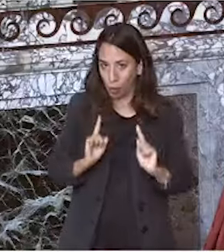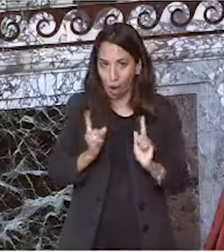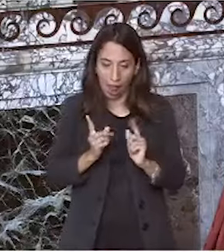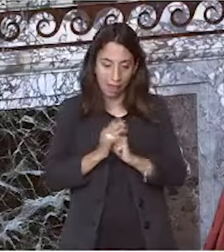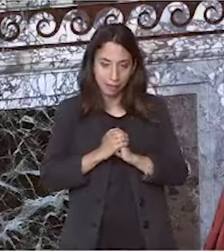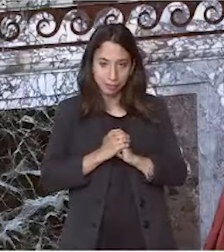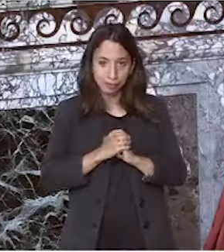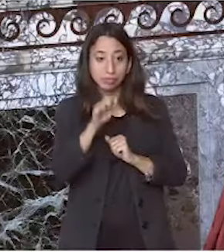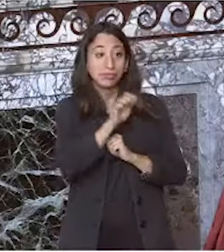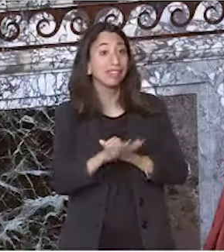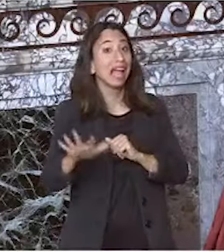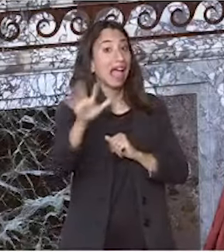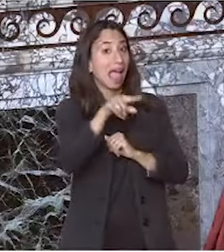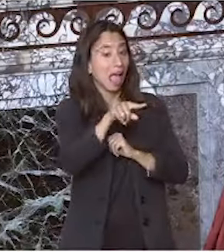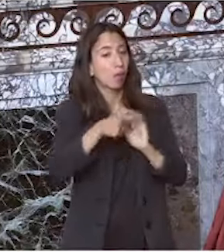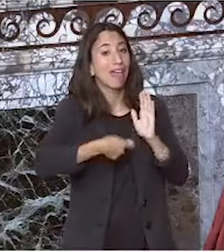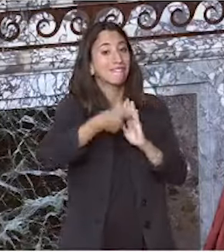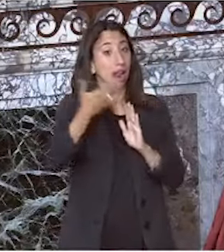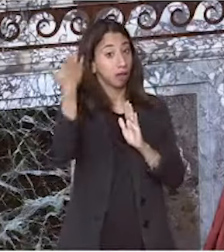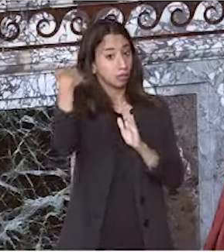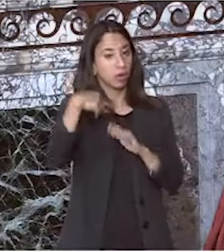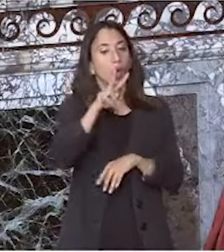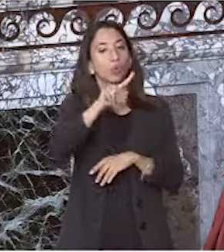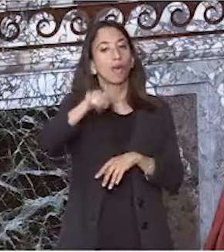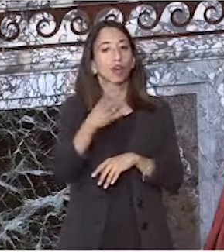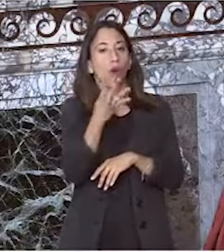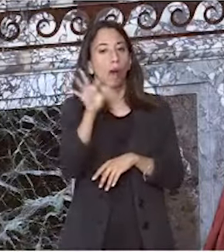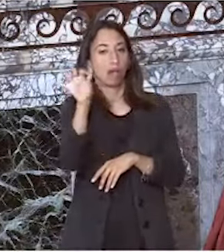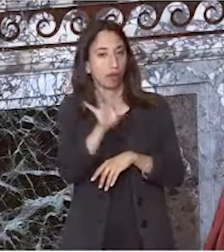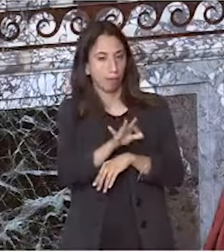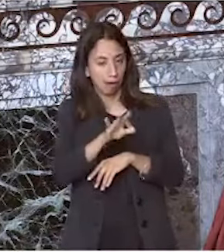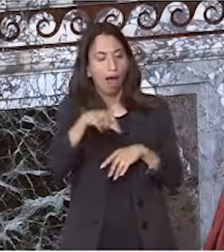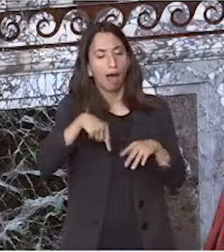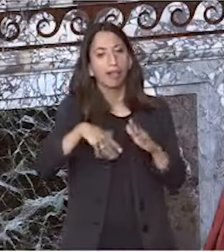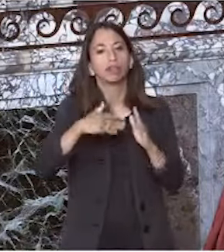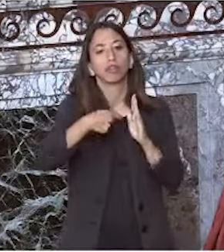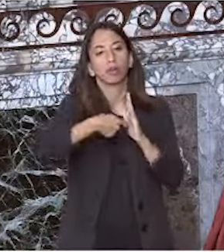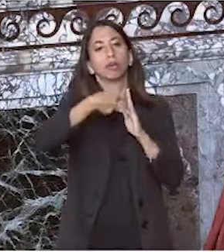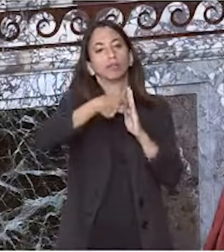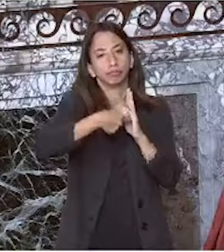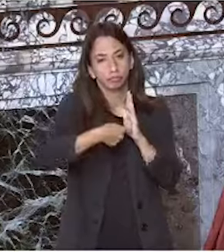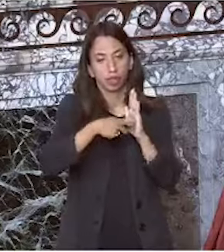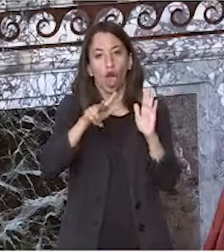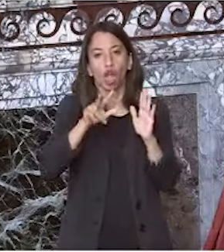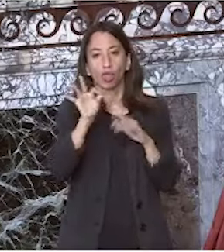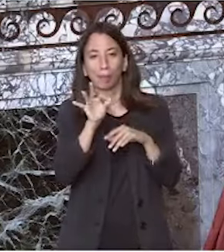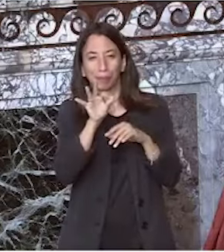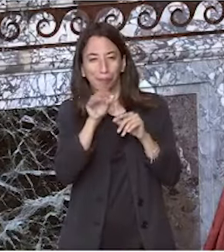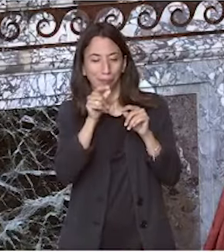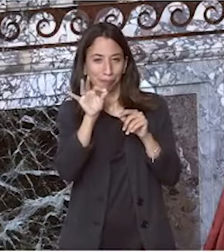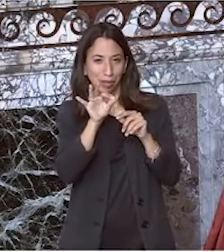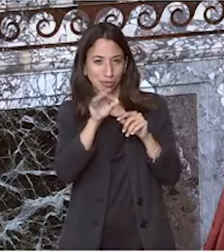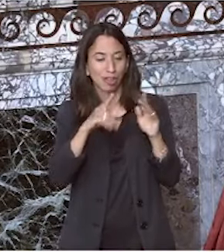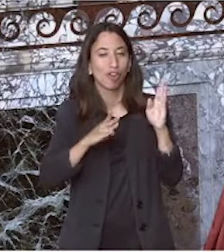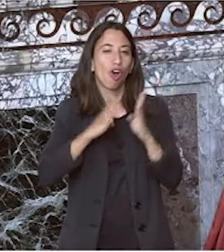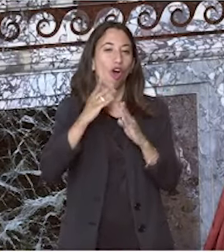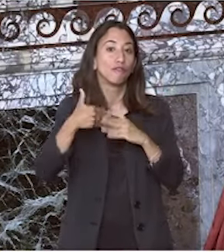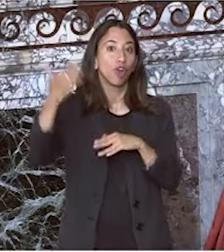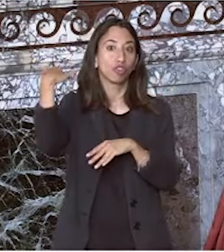L'inflazione nell'area dell'euro era del 2,4% in aprile, con un calo di 8 punti percentuali dal picco dell'ottobre